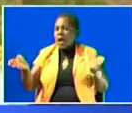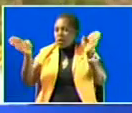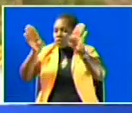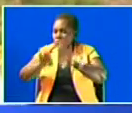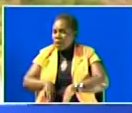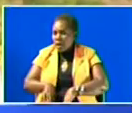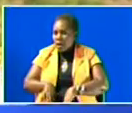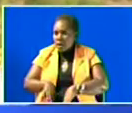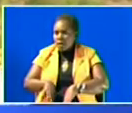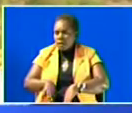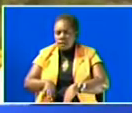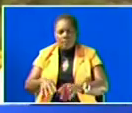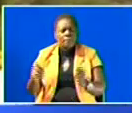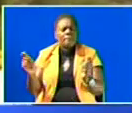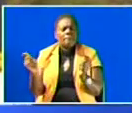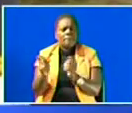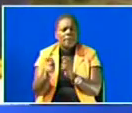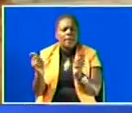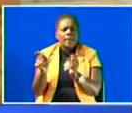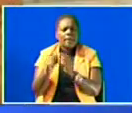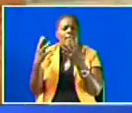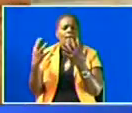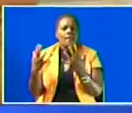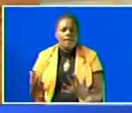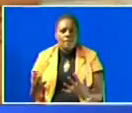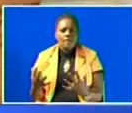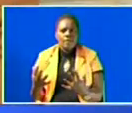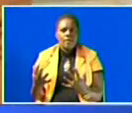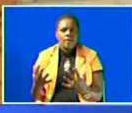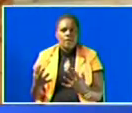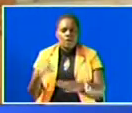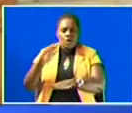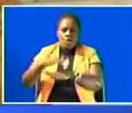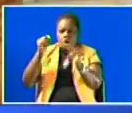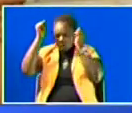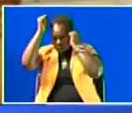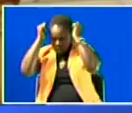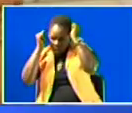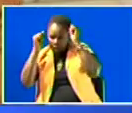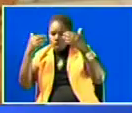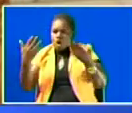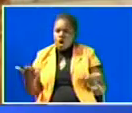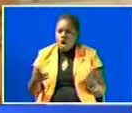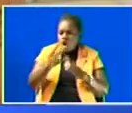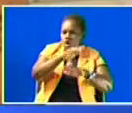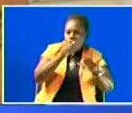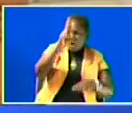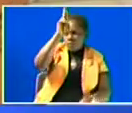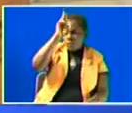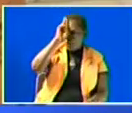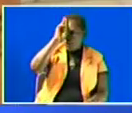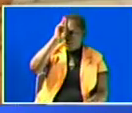wao ni chungu zaidi. Kama utaita jeshi ama uite mapolisi, hii